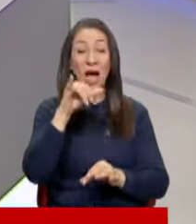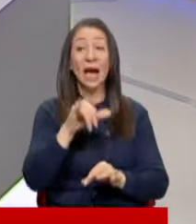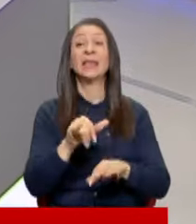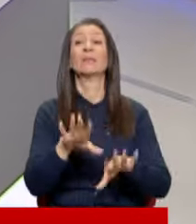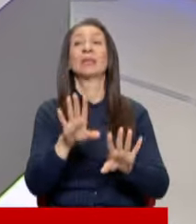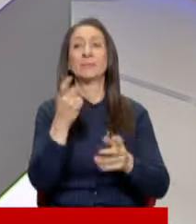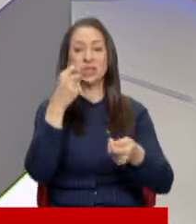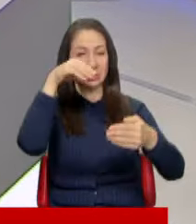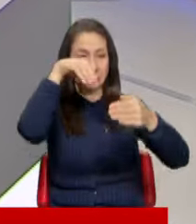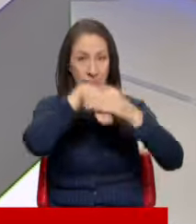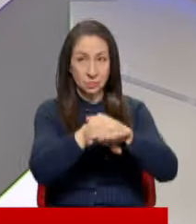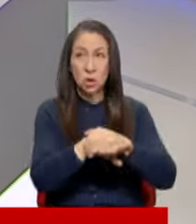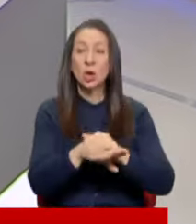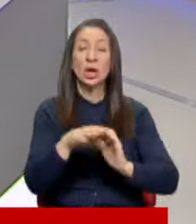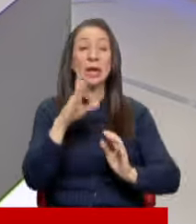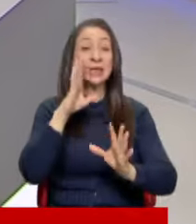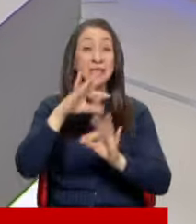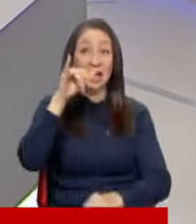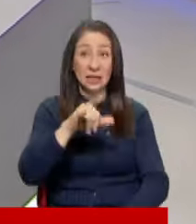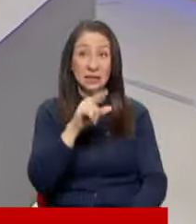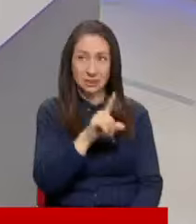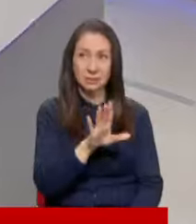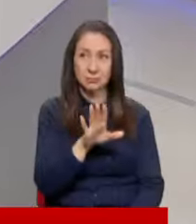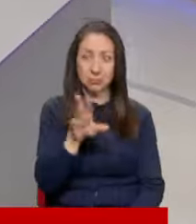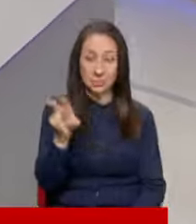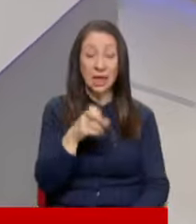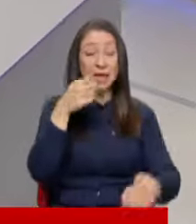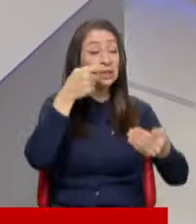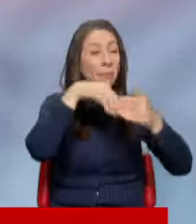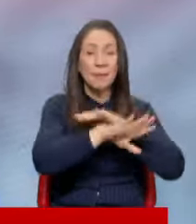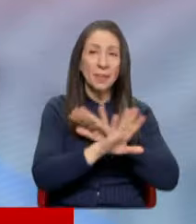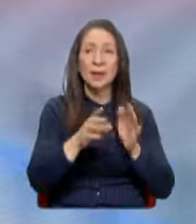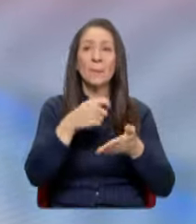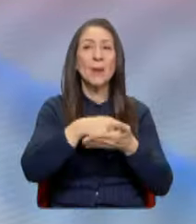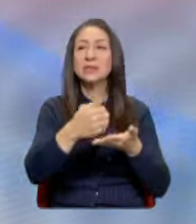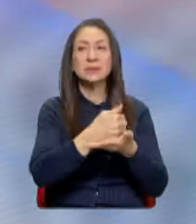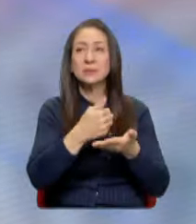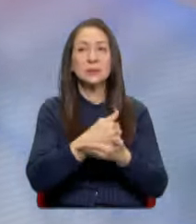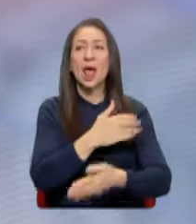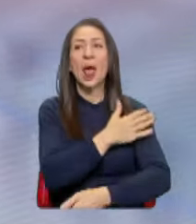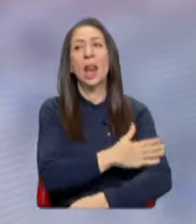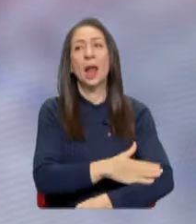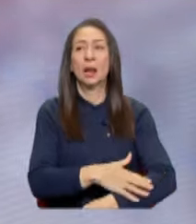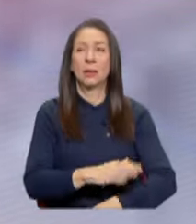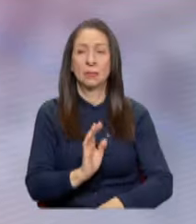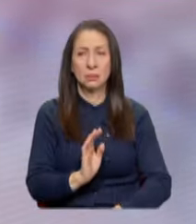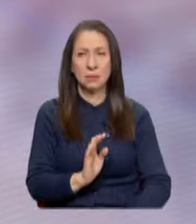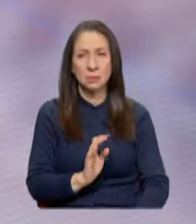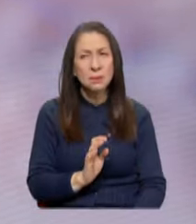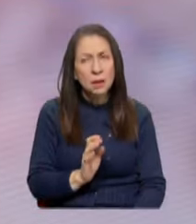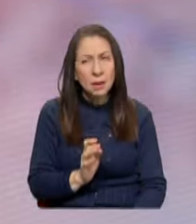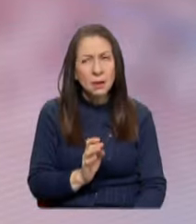etmediği bir işe girmesi kul hakkıdır fakat girdikten sonra elde ettiği kazanç meşrudur